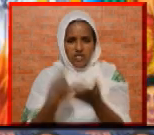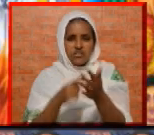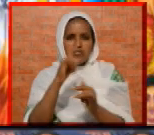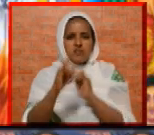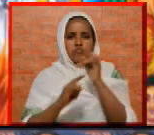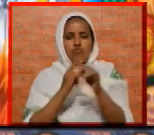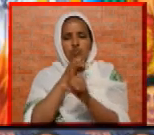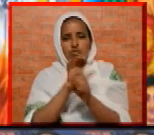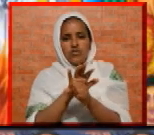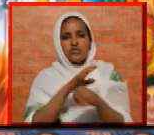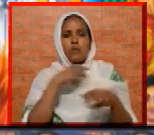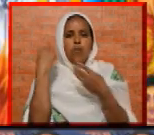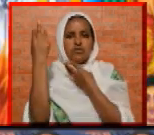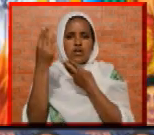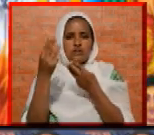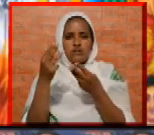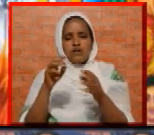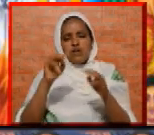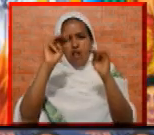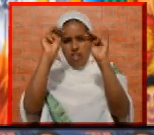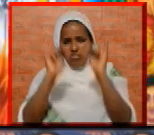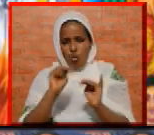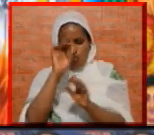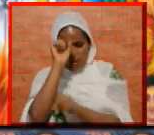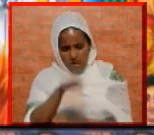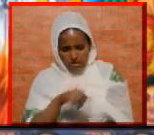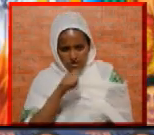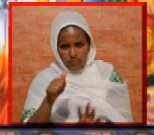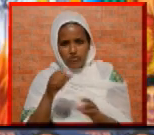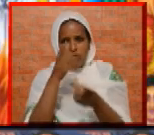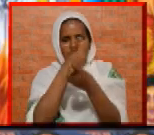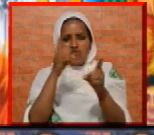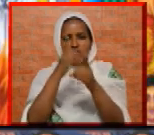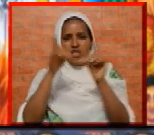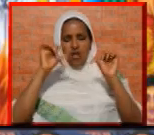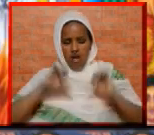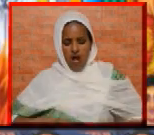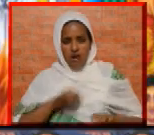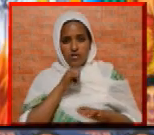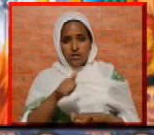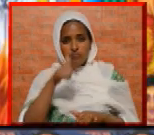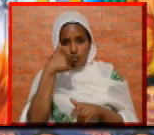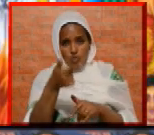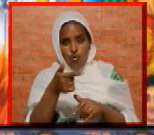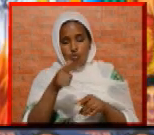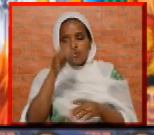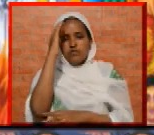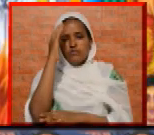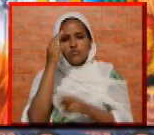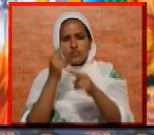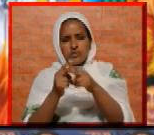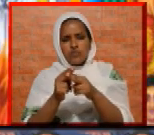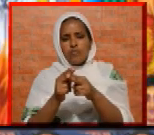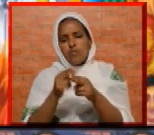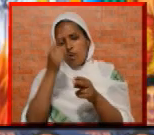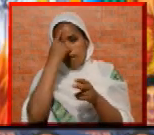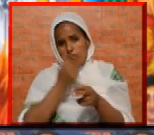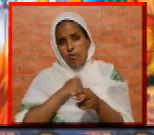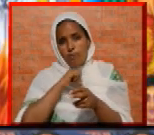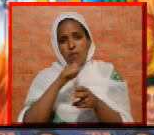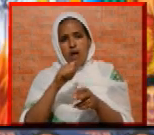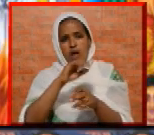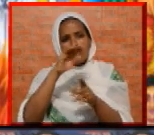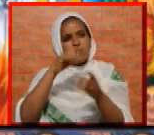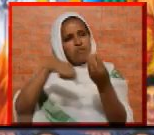ሰማይታት ናቸው። ስለ ፈጣሪያቸው ለጣዖት አንሰግድም፣ ፈጣሪያችንን አንክድም ብለው የፈጣሪያቸውን ስም